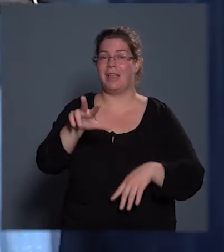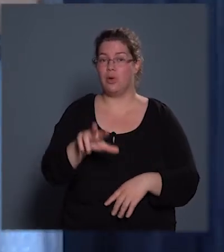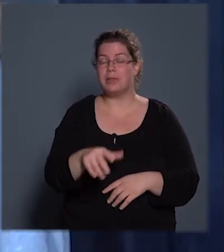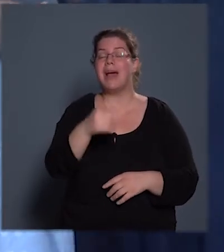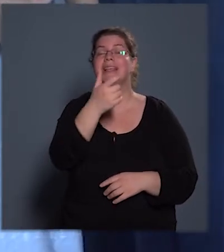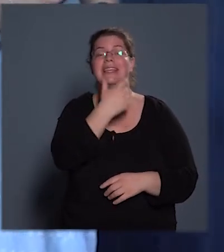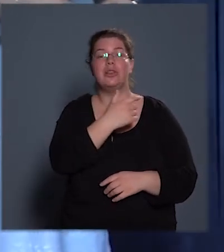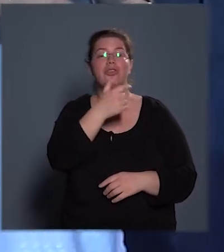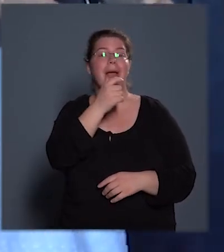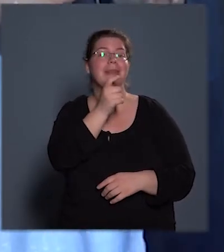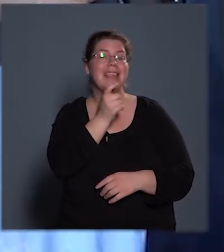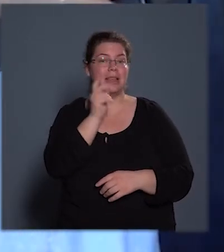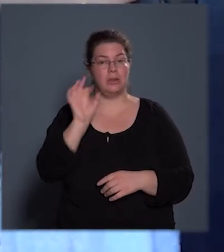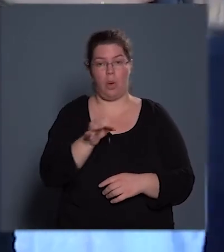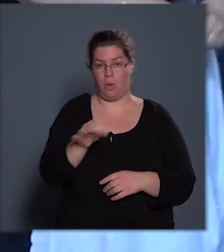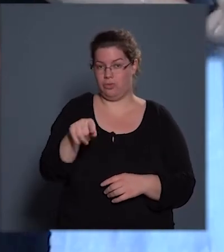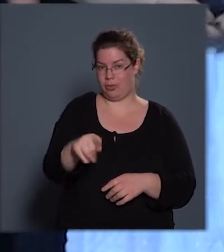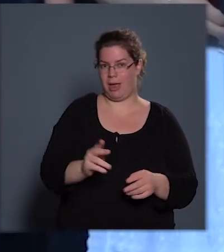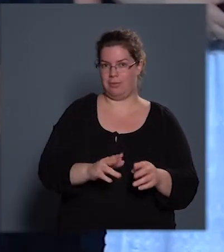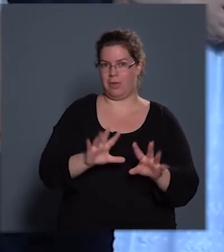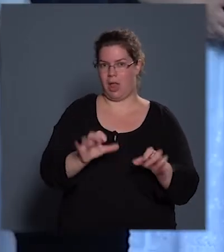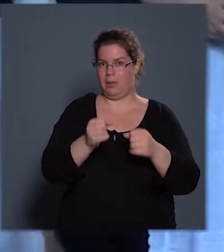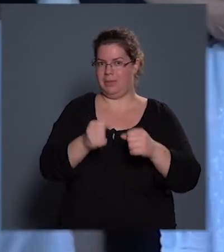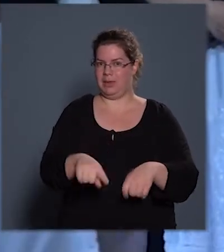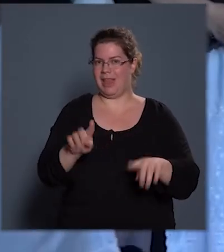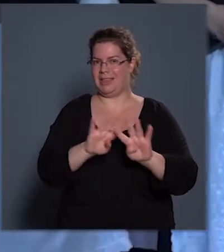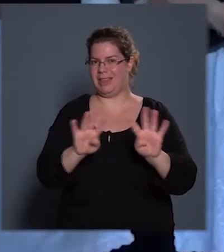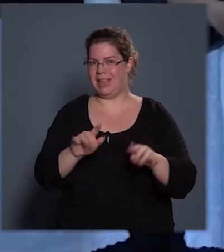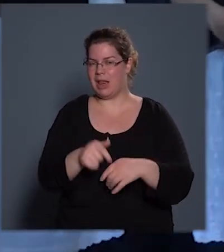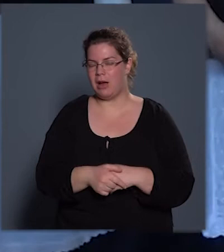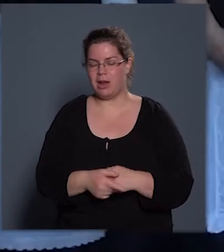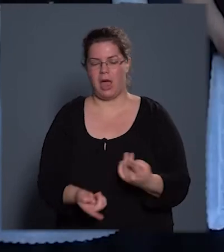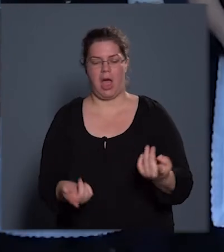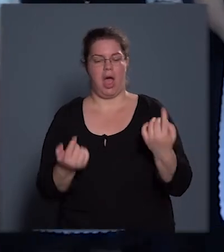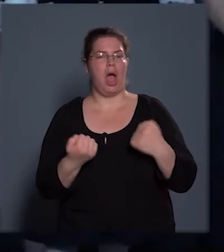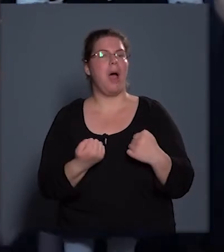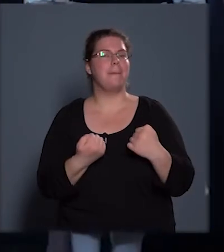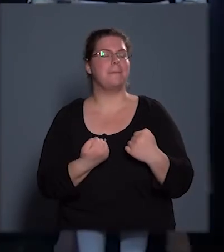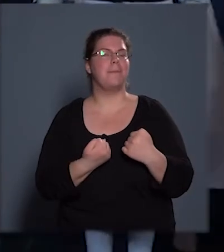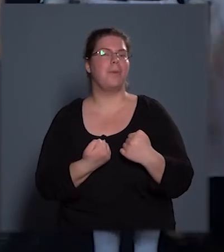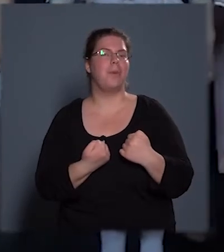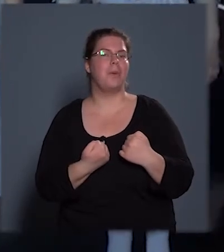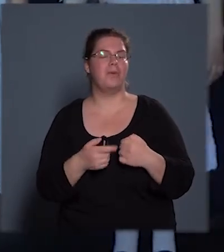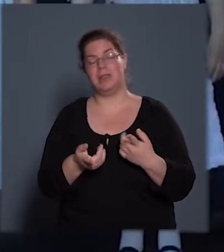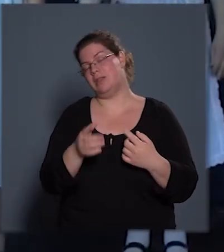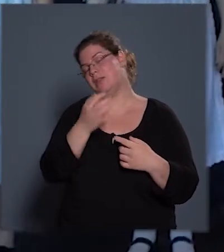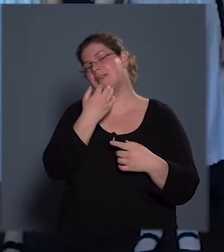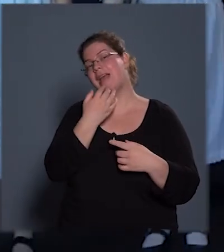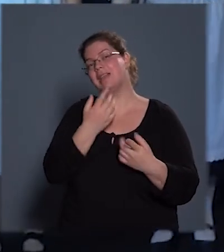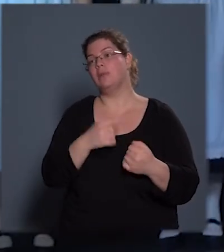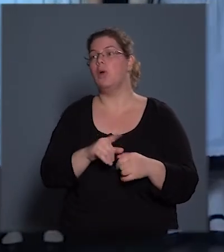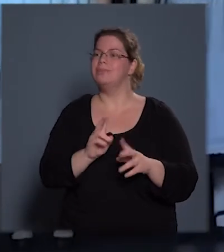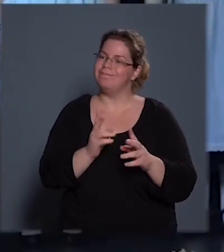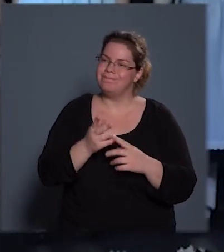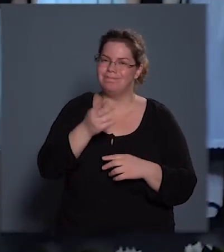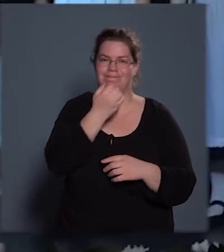József alapította. Tulajdonképpen ezt az énekart abból a szándékkal, hogy megőrizze